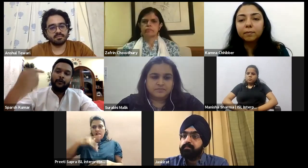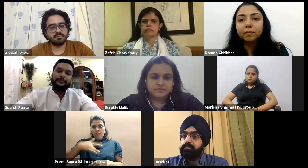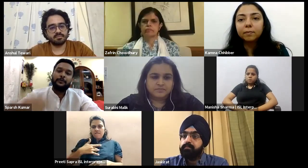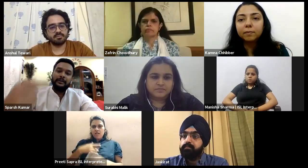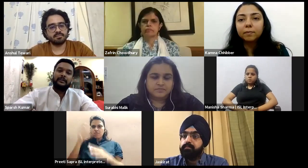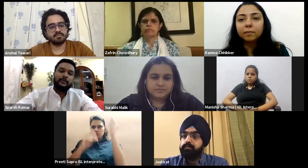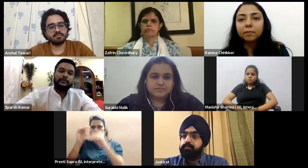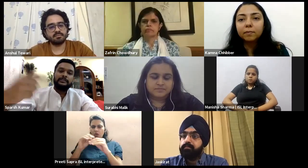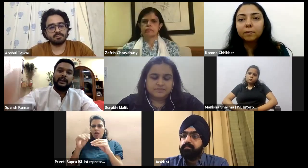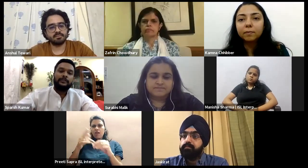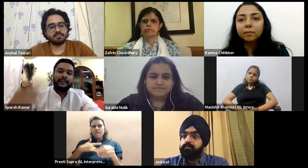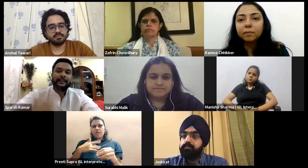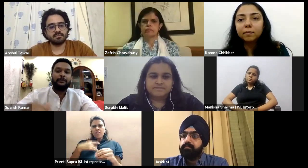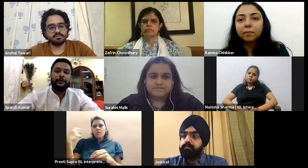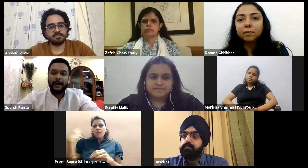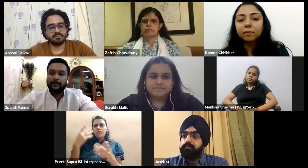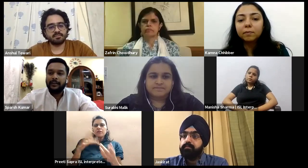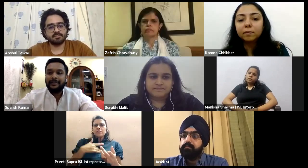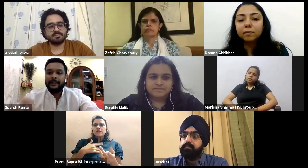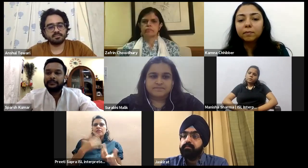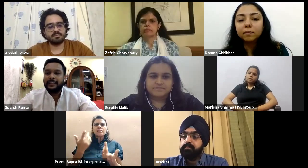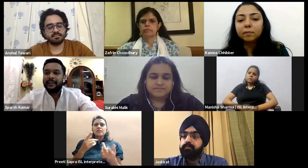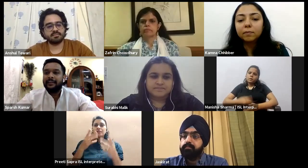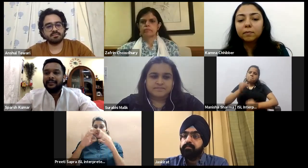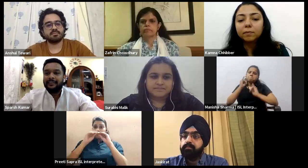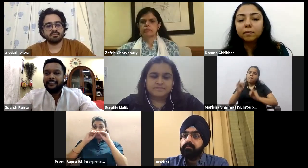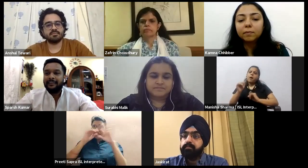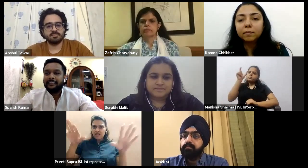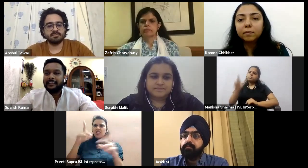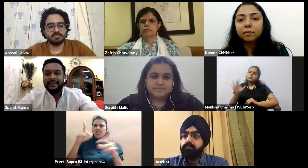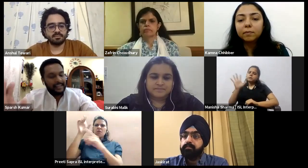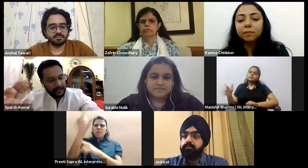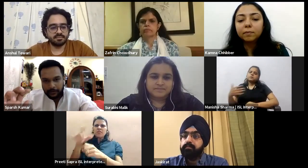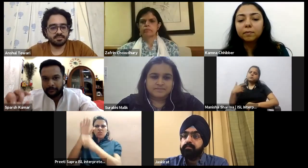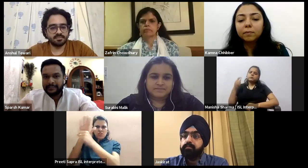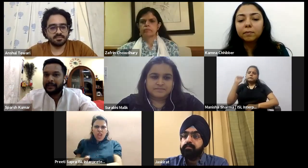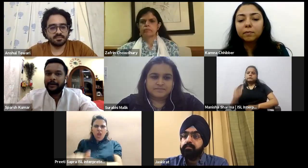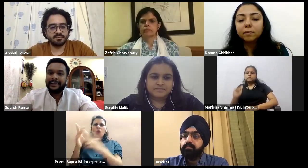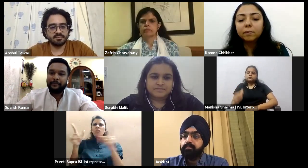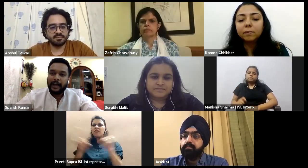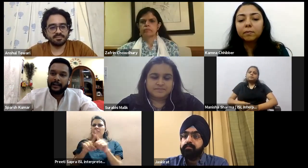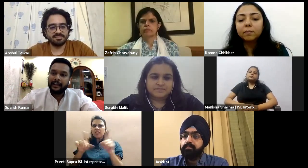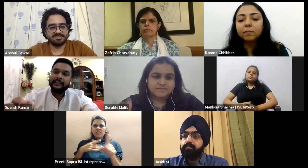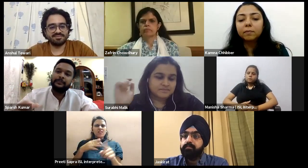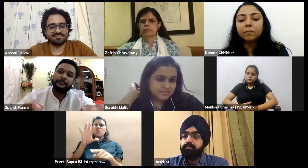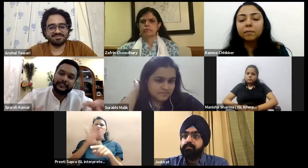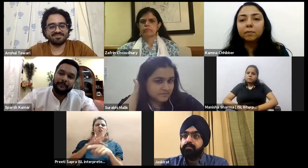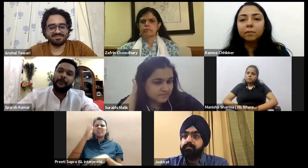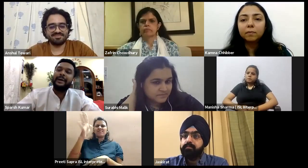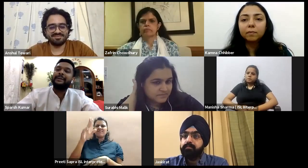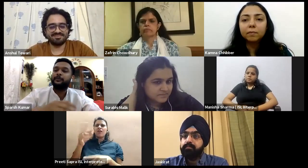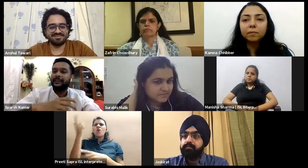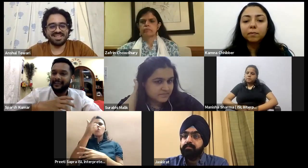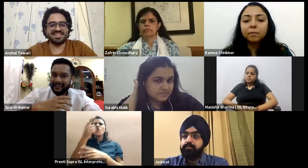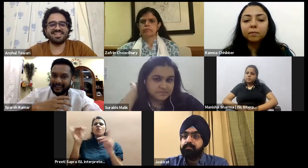there is always going to be a crooked person out there trying to pull you down, trying to say कि नहीं यार डॉक्टर पैसे कमाने के लिए बना रहे हैं, ये तो सिर्फ इसलिए